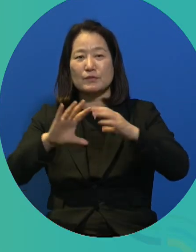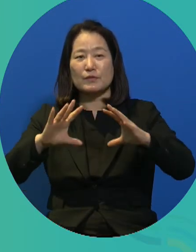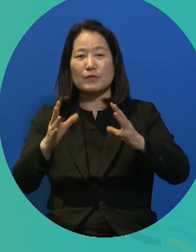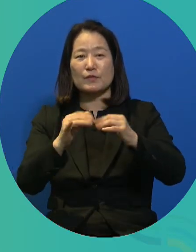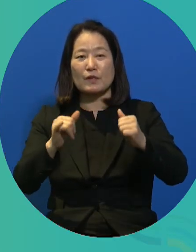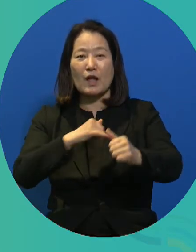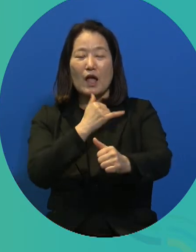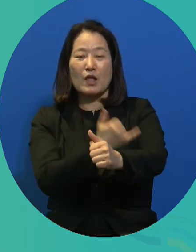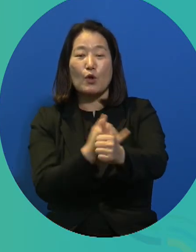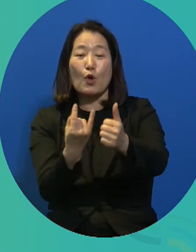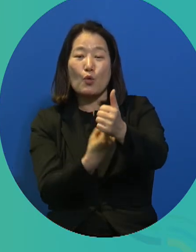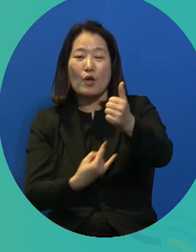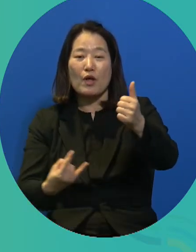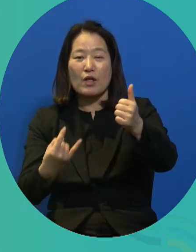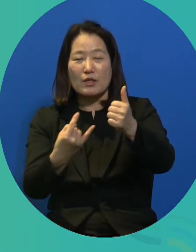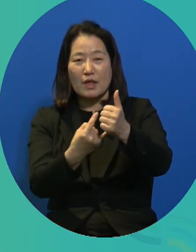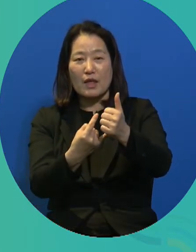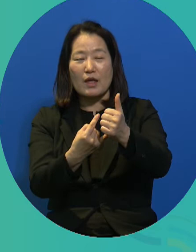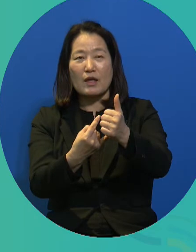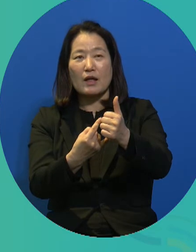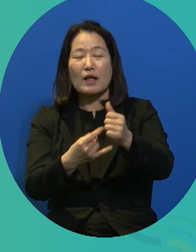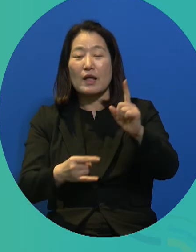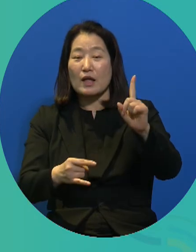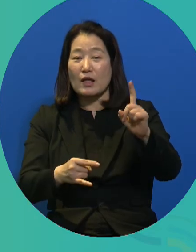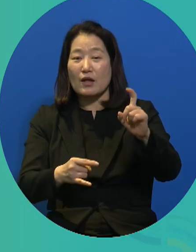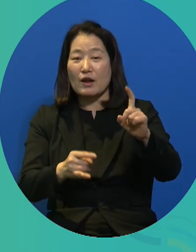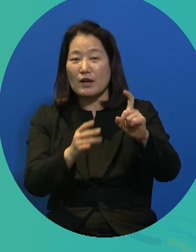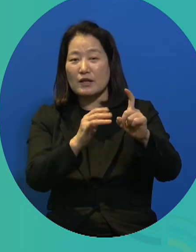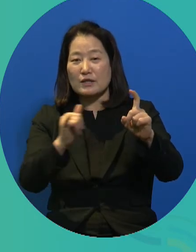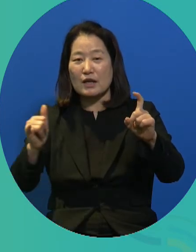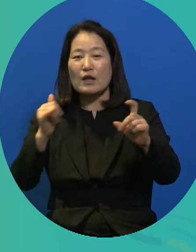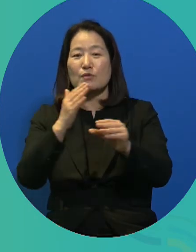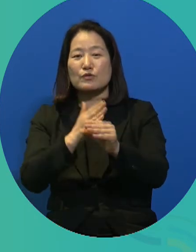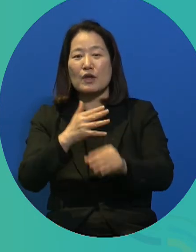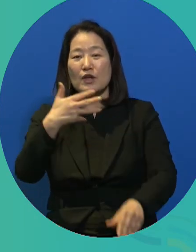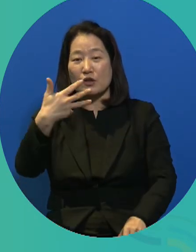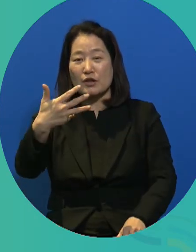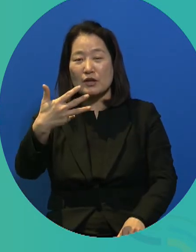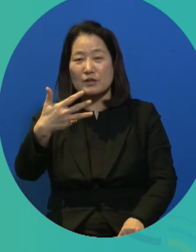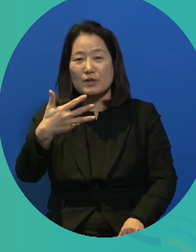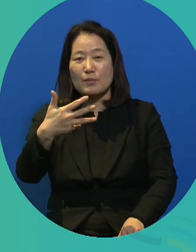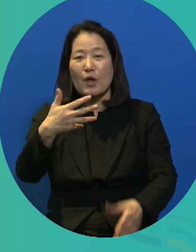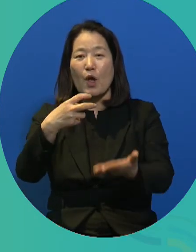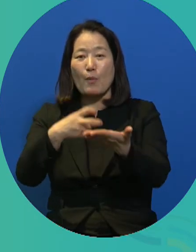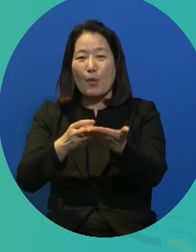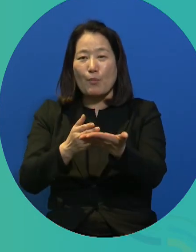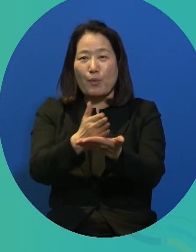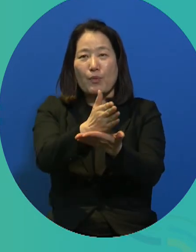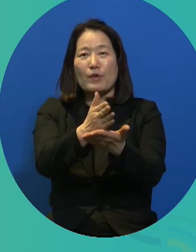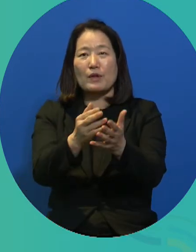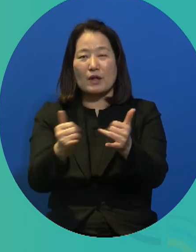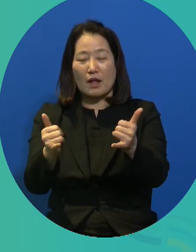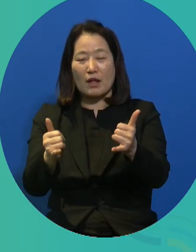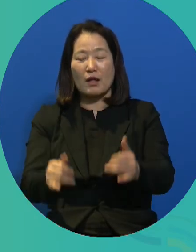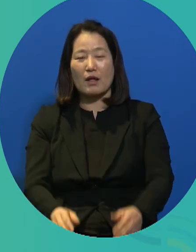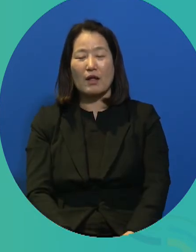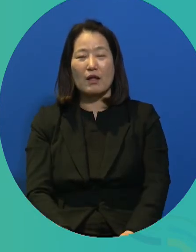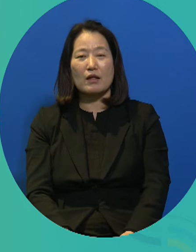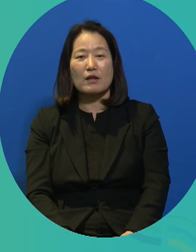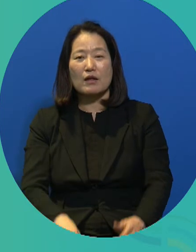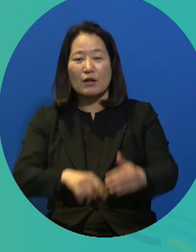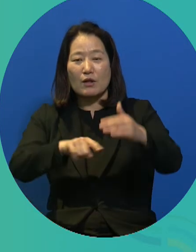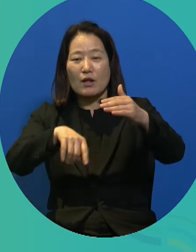국가인권위원회가 지금 현재 전체 11명 위원 중에 8명이 법률가입니다. 그러다 보니까 이